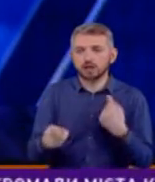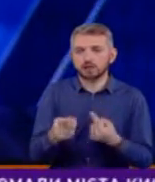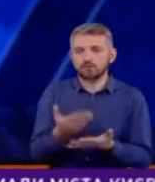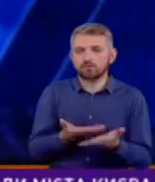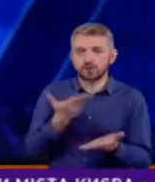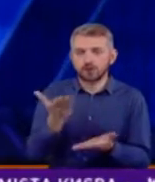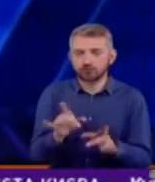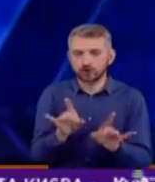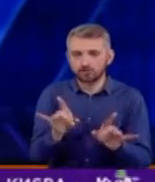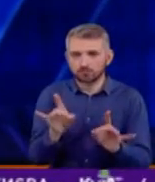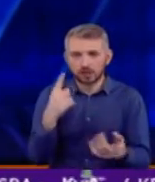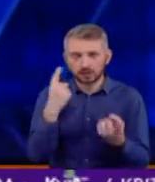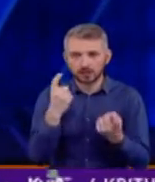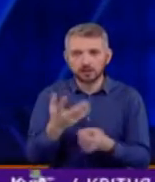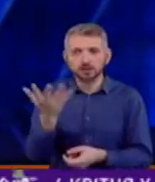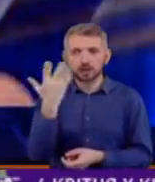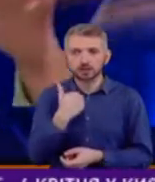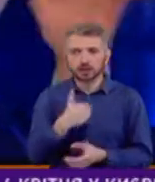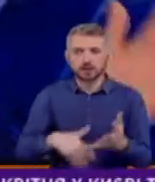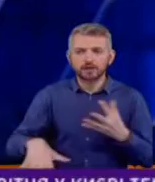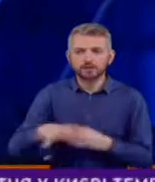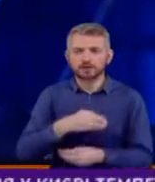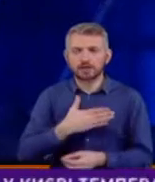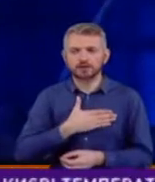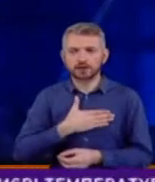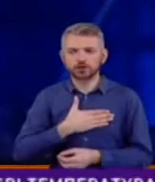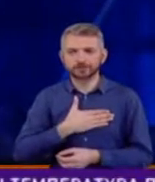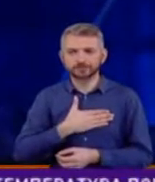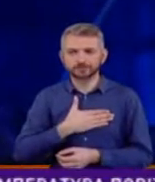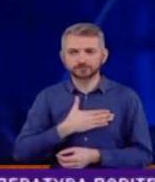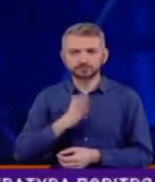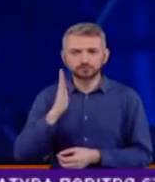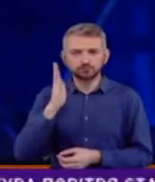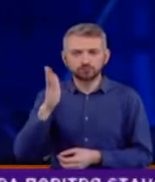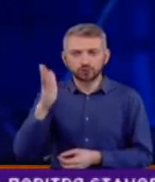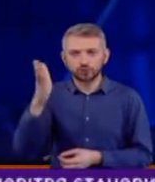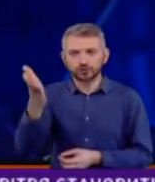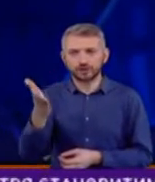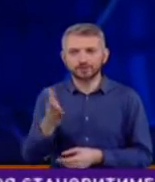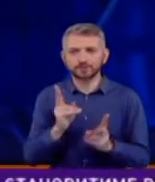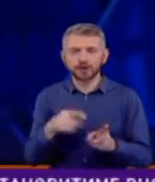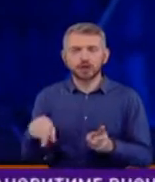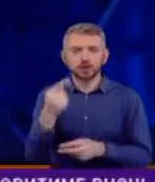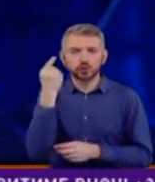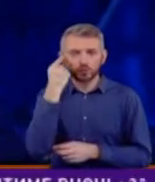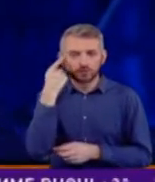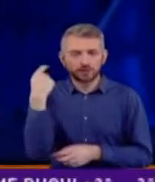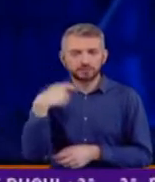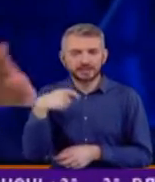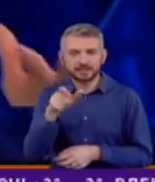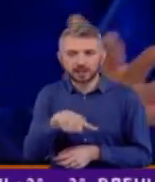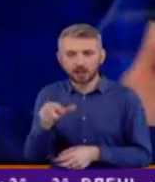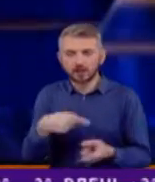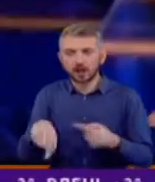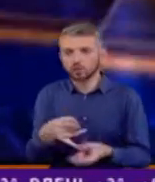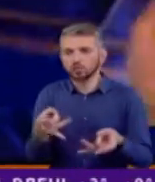подаче информации, когда все наши будущие, как они думали, президенты,